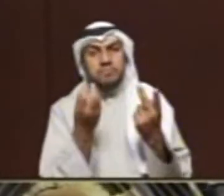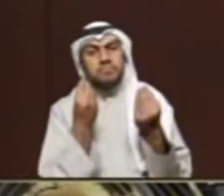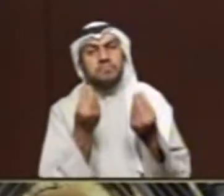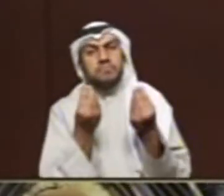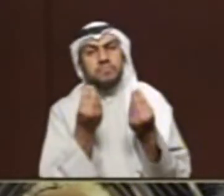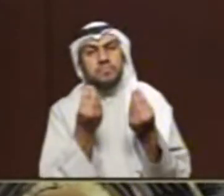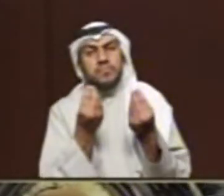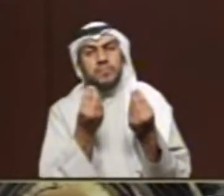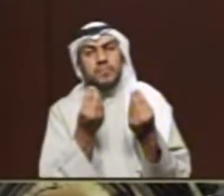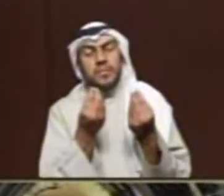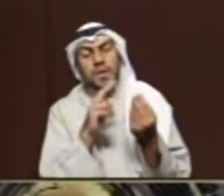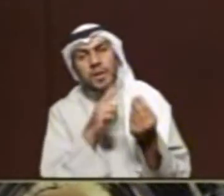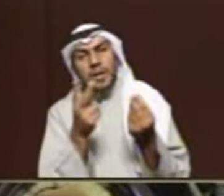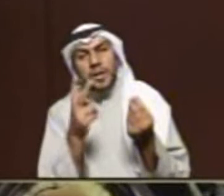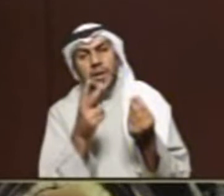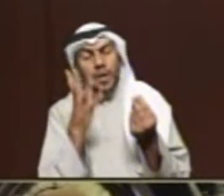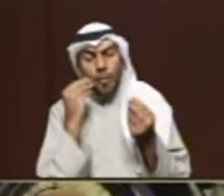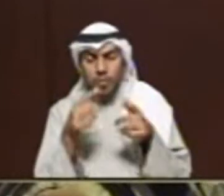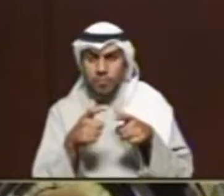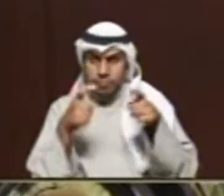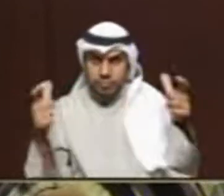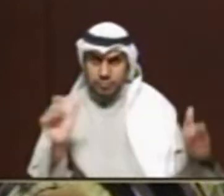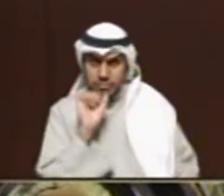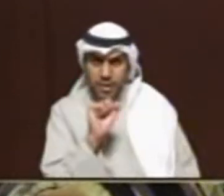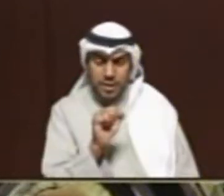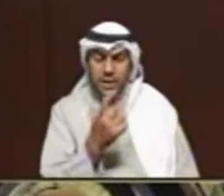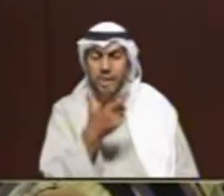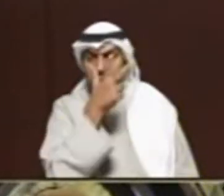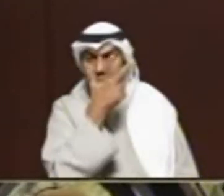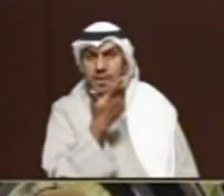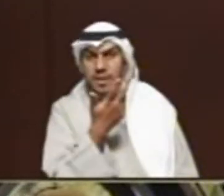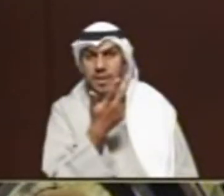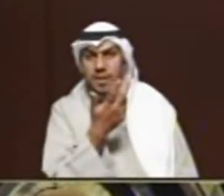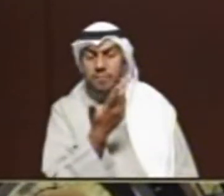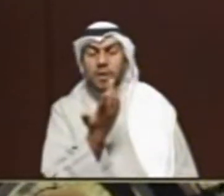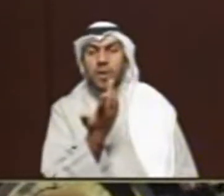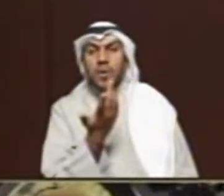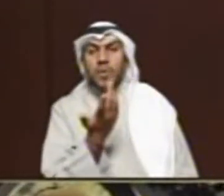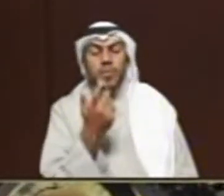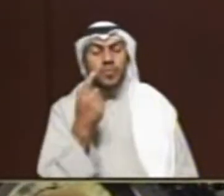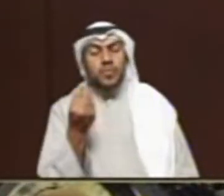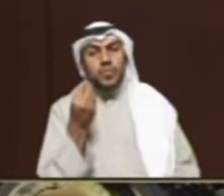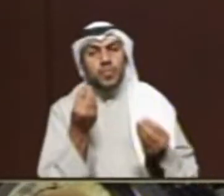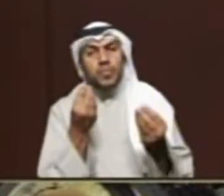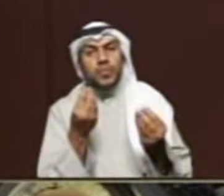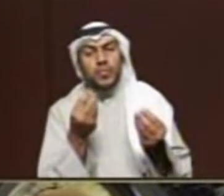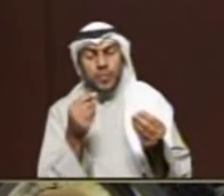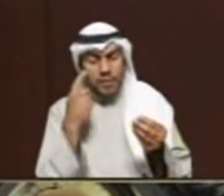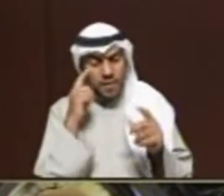أو هو T5 أو حتى هو التوسعة للمطار الجديد بالنسبة التجارية، فلذلك ارتأت